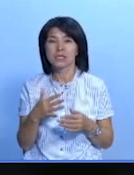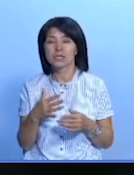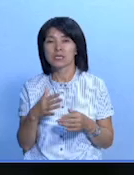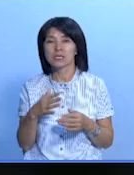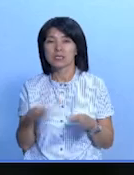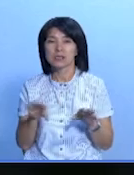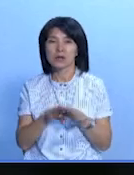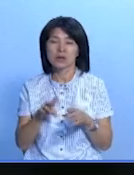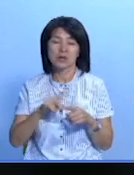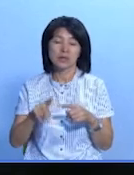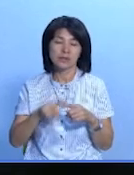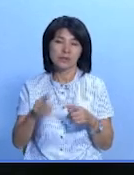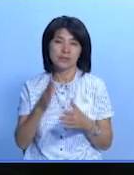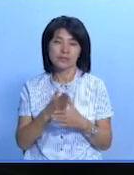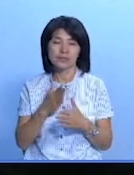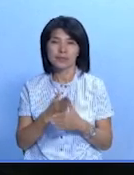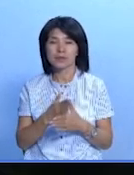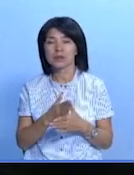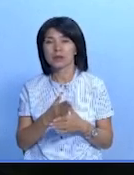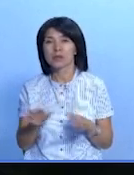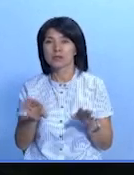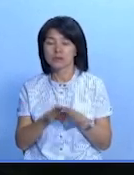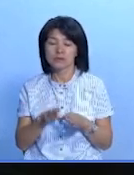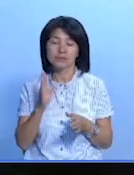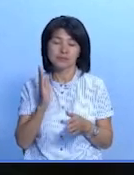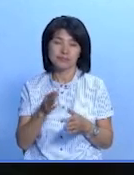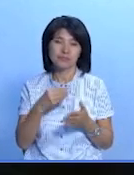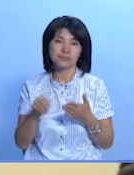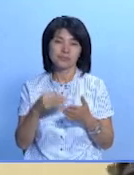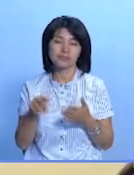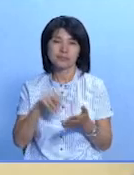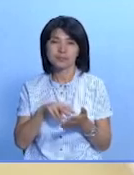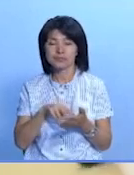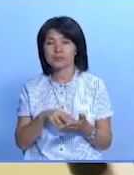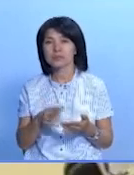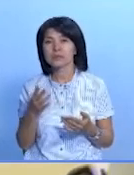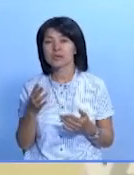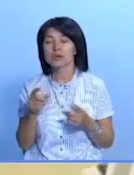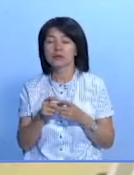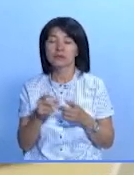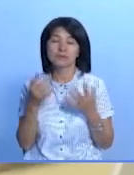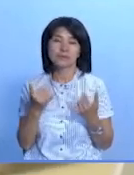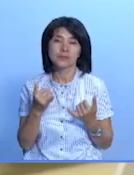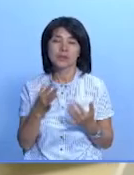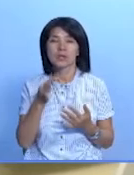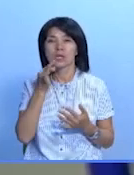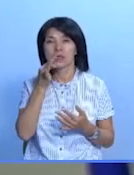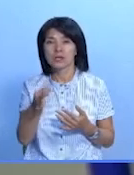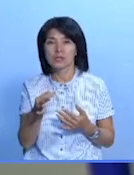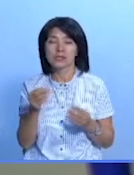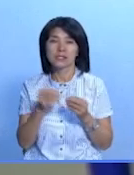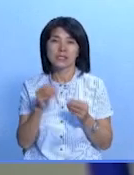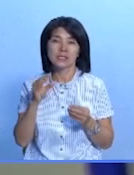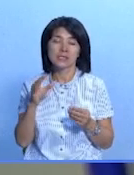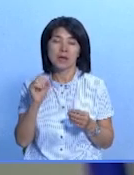карет скорой помощи у нас будет оснащены именно такими портативными аппаратами. По словам Нурлана Жумажанова, на сегодня в первой горбольнице 10 аппаратов